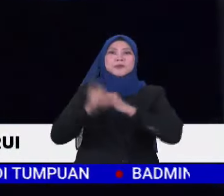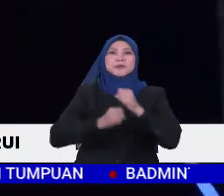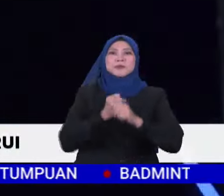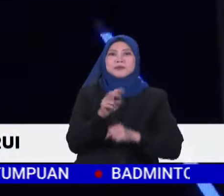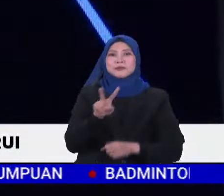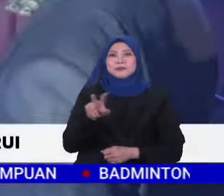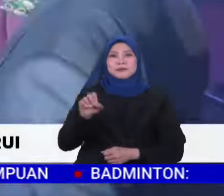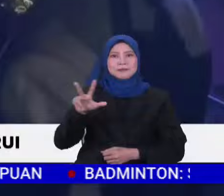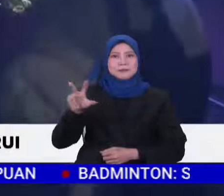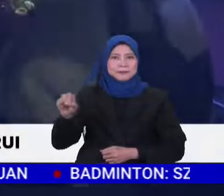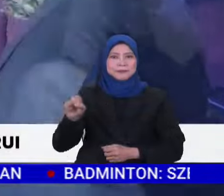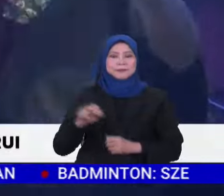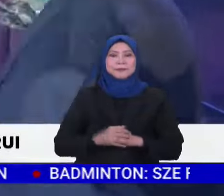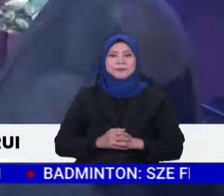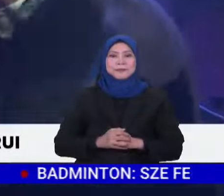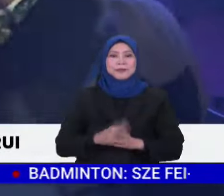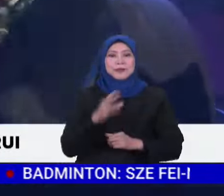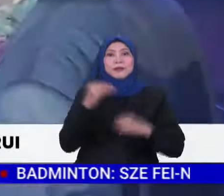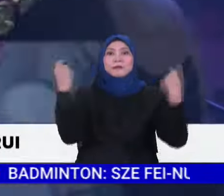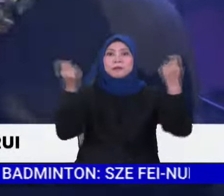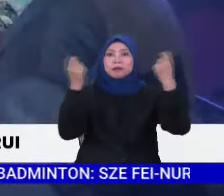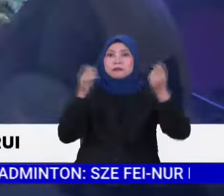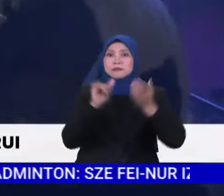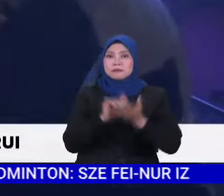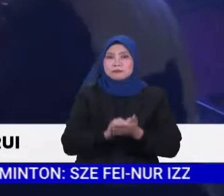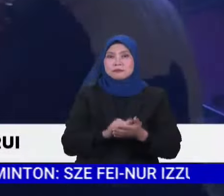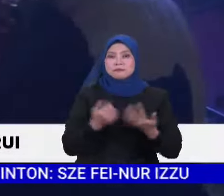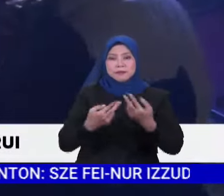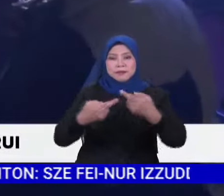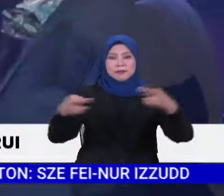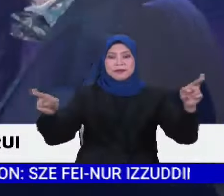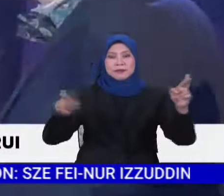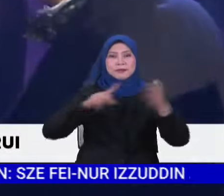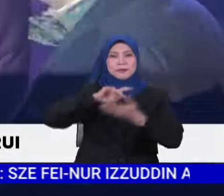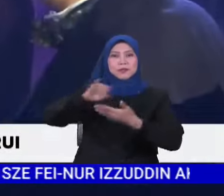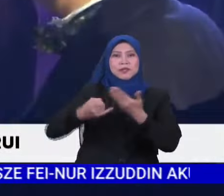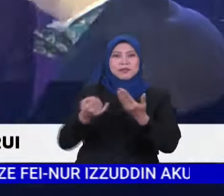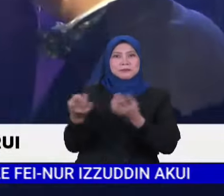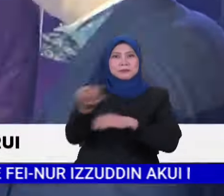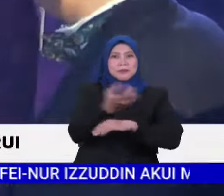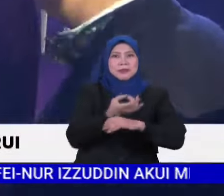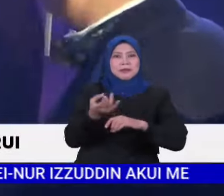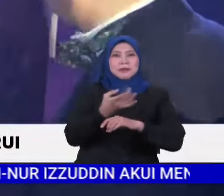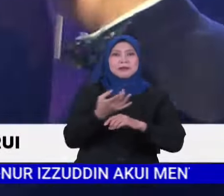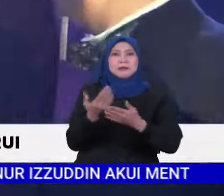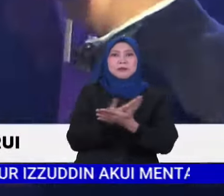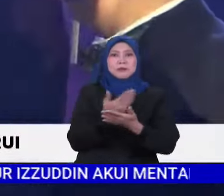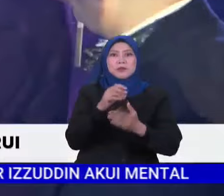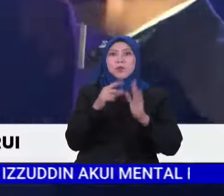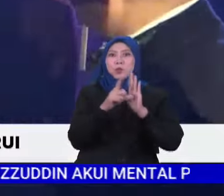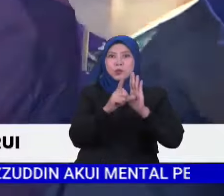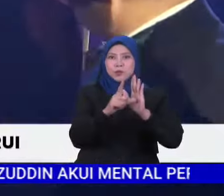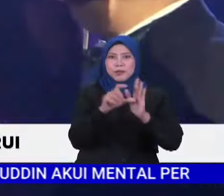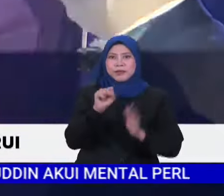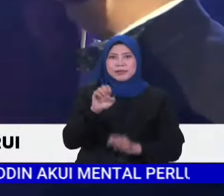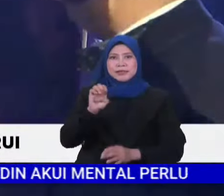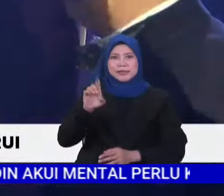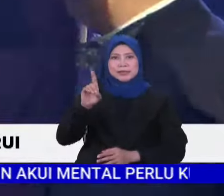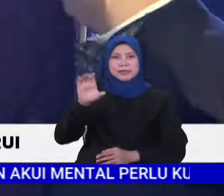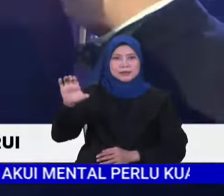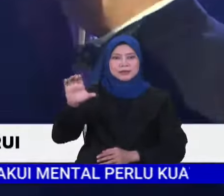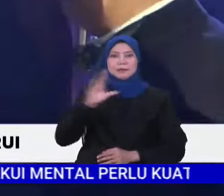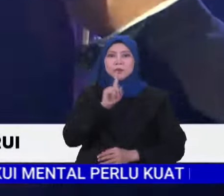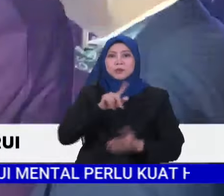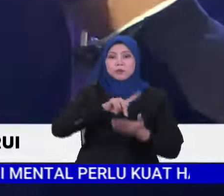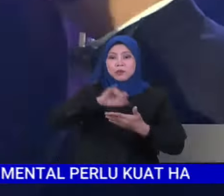2030 pada majelis itu turut menyaksikan pelancaran Project berlian dan logo baru STDC Project